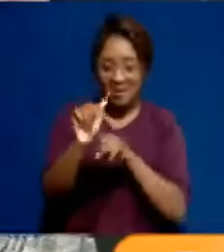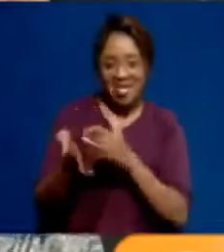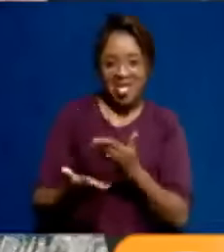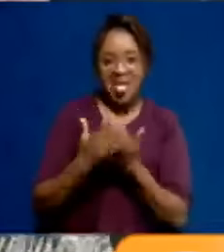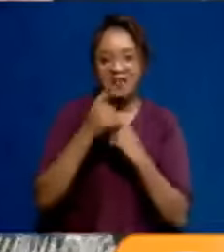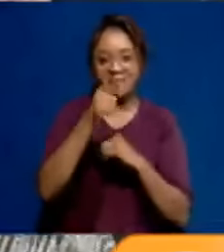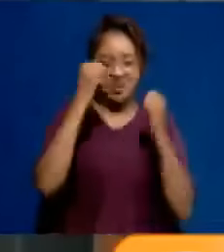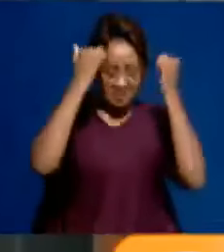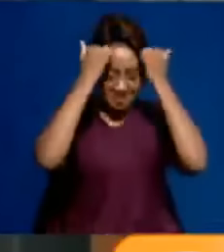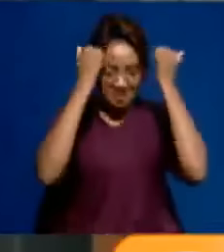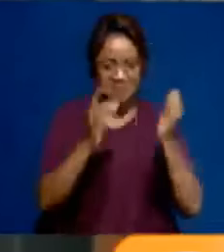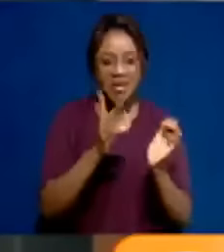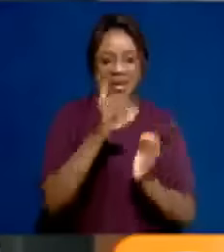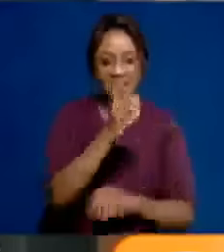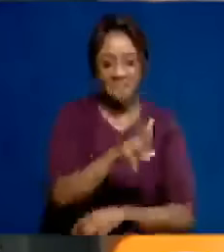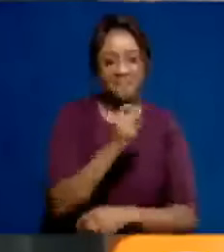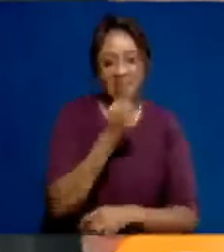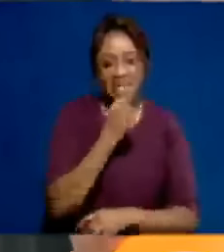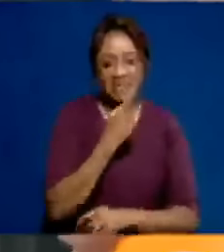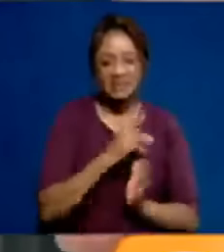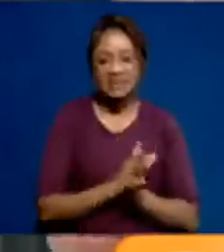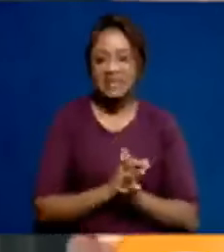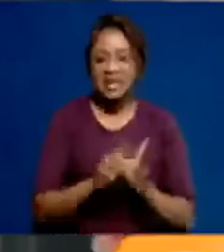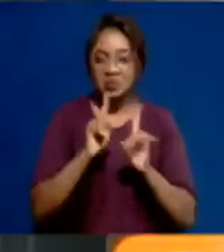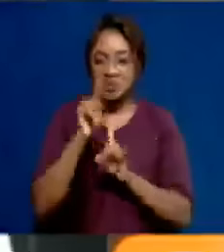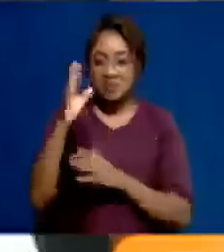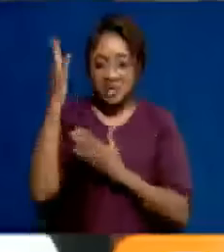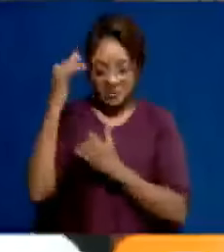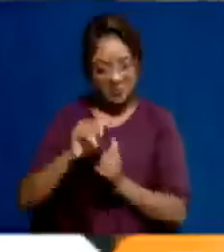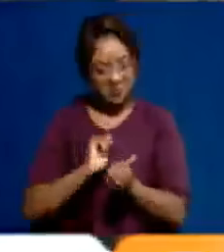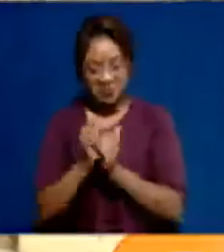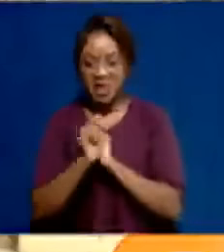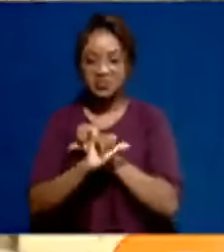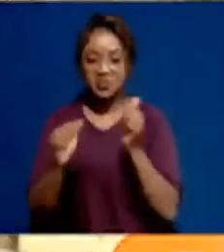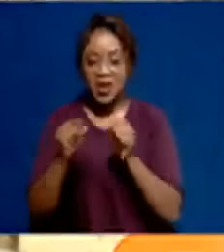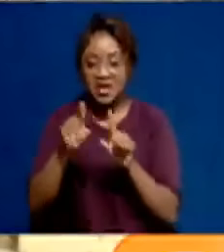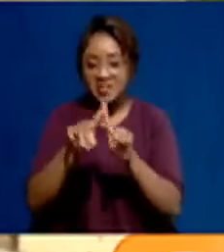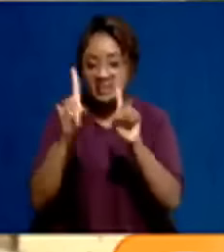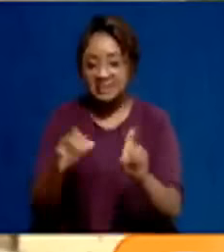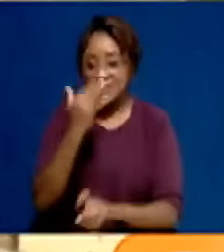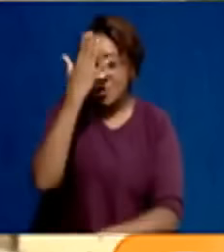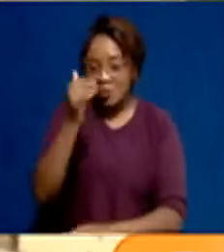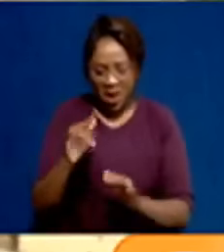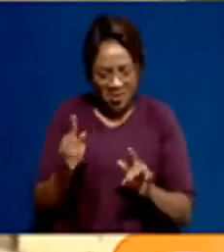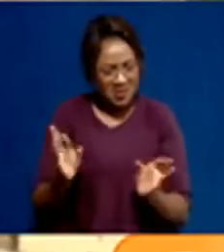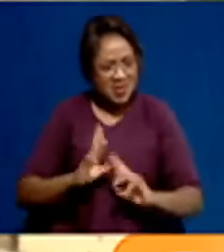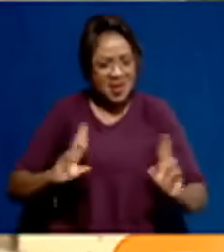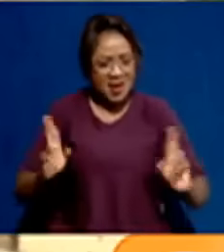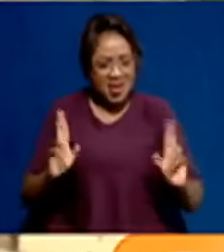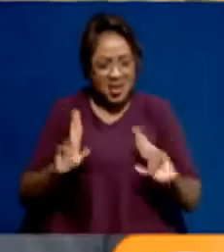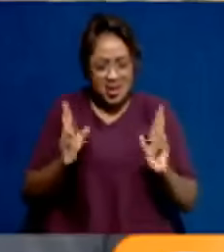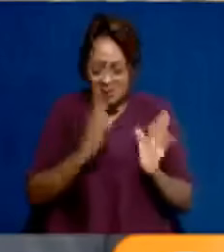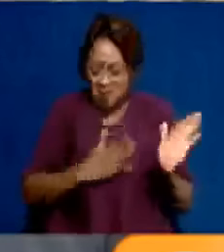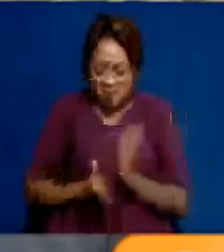kuwa daktari, anasema alitarajia kufanya vyema katika mtihani huo kulingana na namna alivyoweka